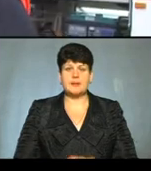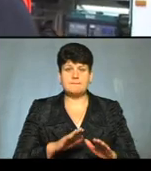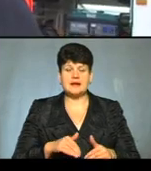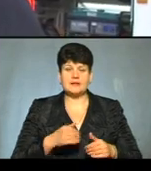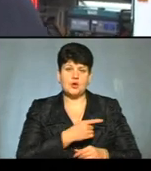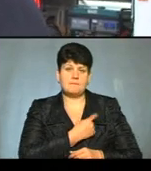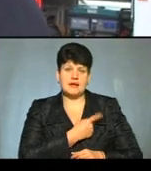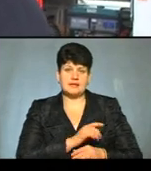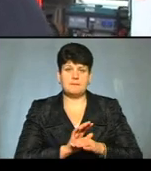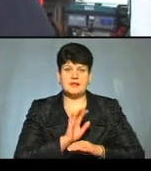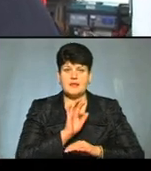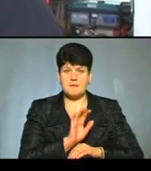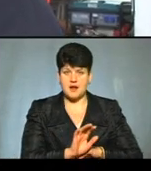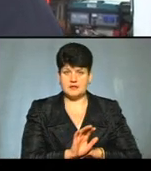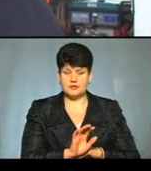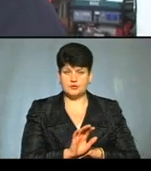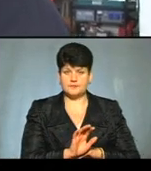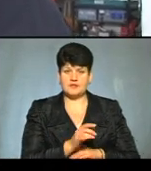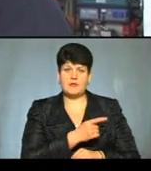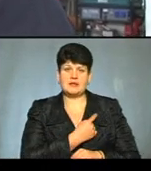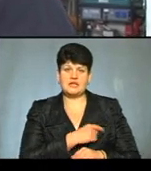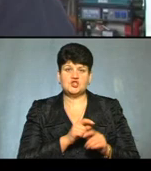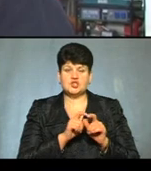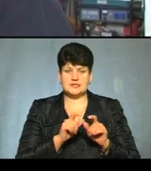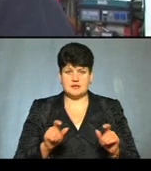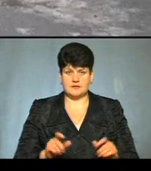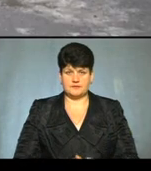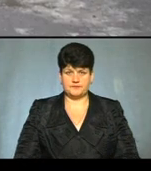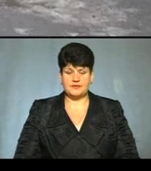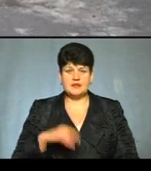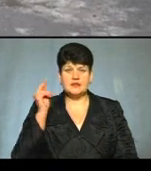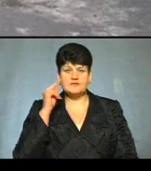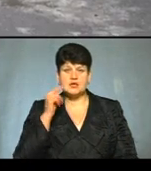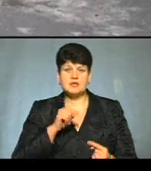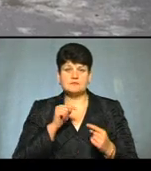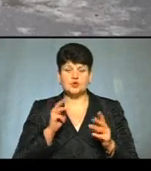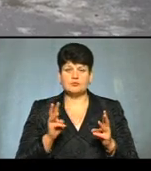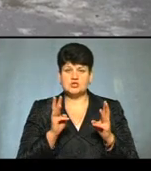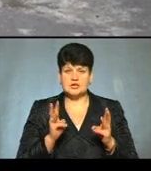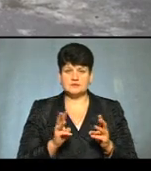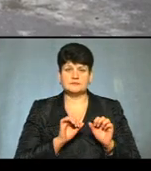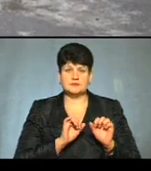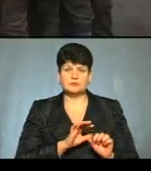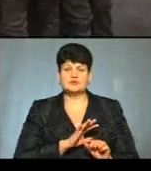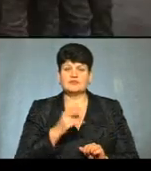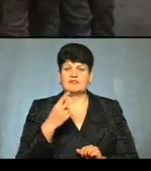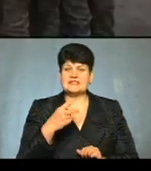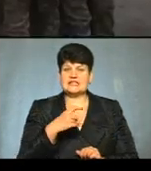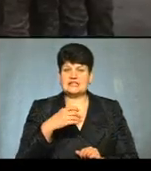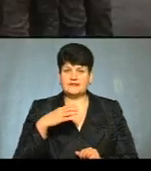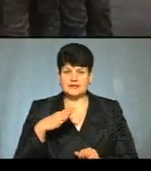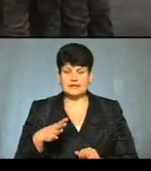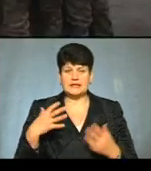Передано медикам і направлено в медичний заклад. Навчання з протипожежної безпеки тривали 20